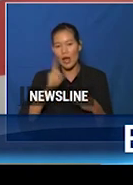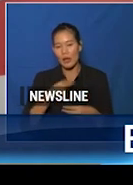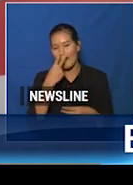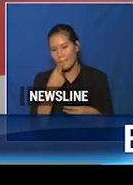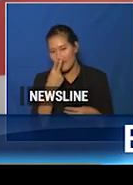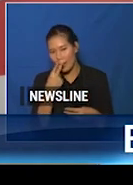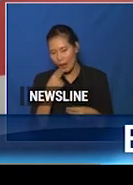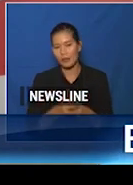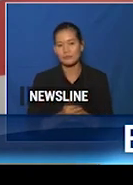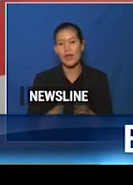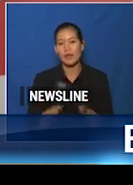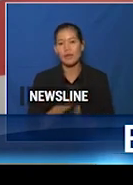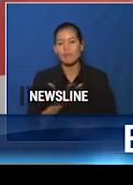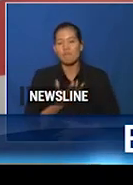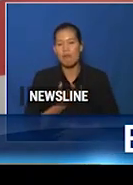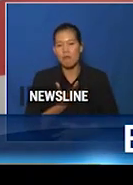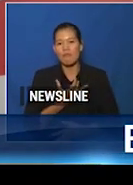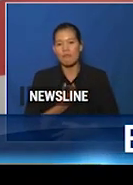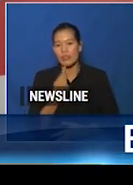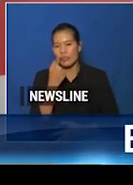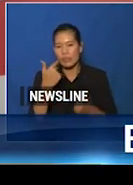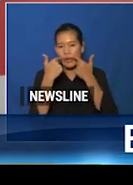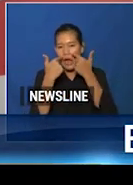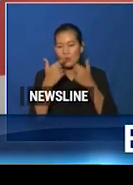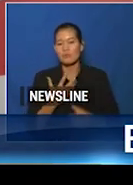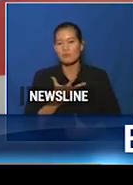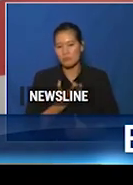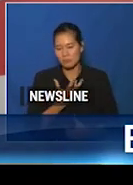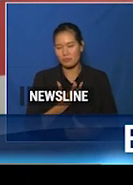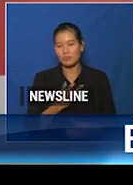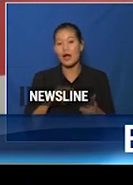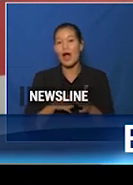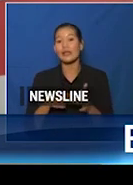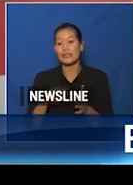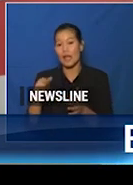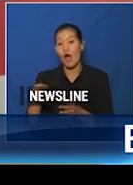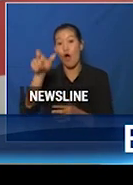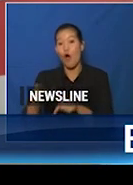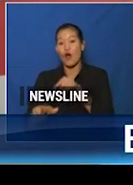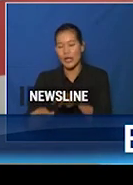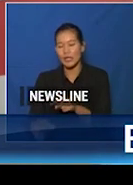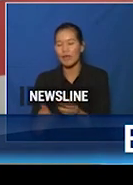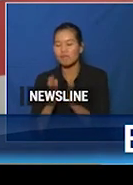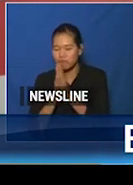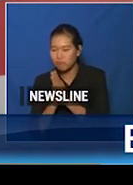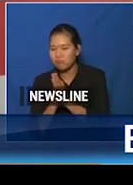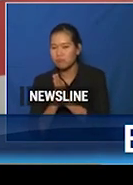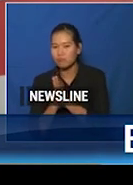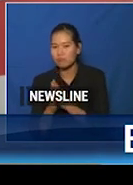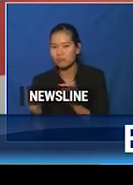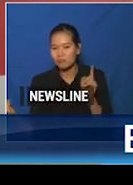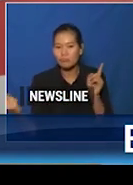pilek dan gangguan pernafasan maka kita akan meminta orang yang bersangkutan untuk